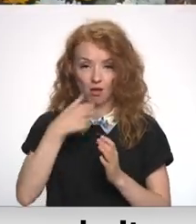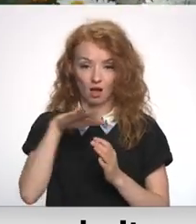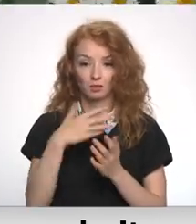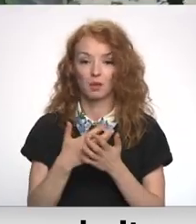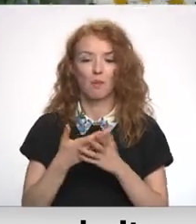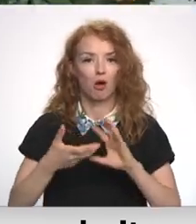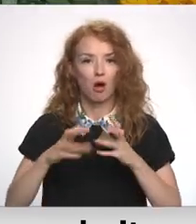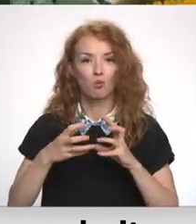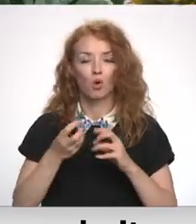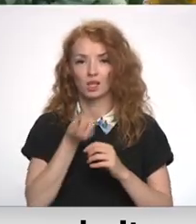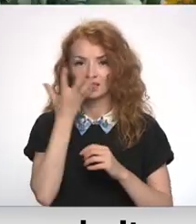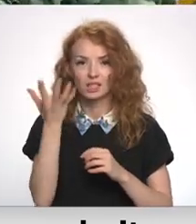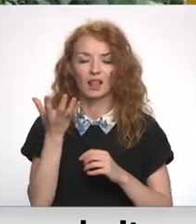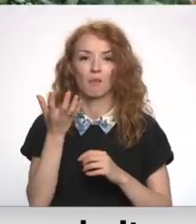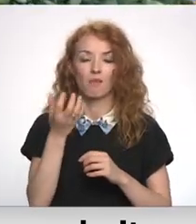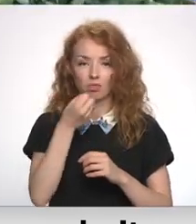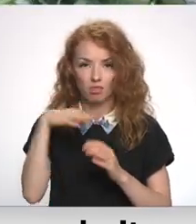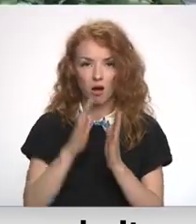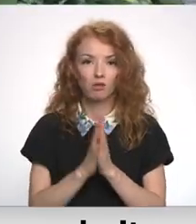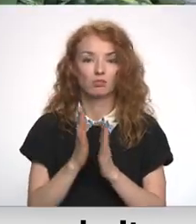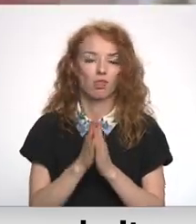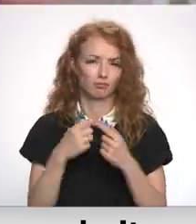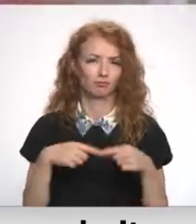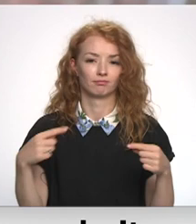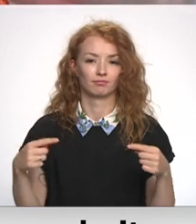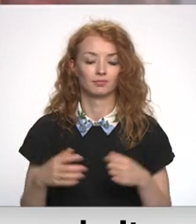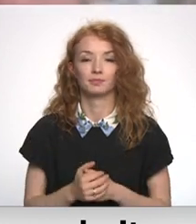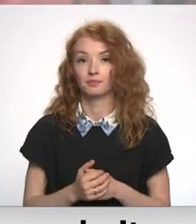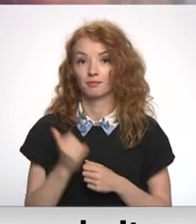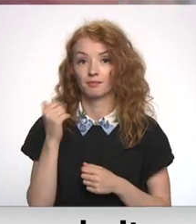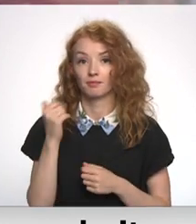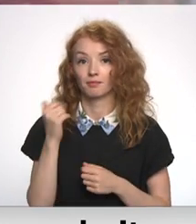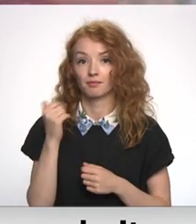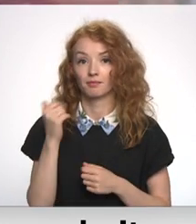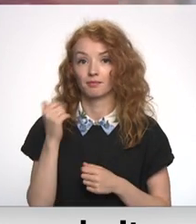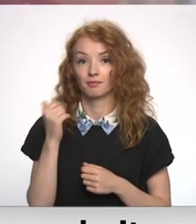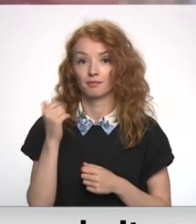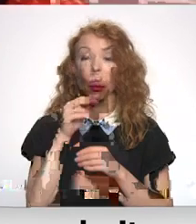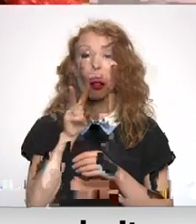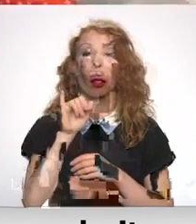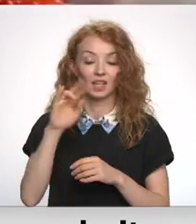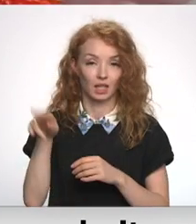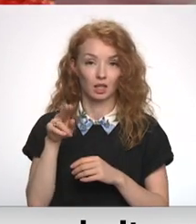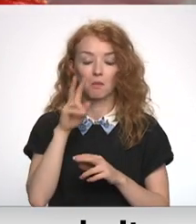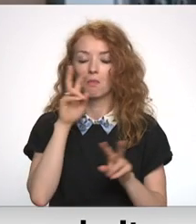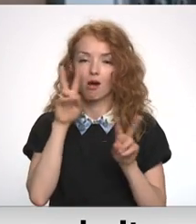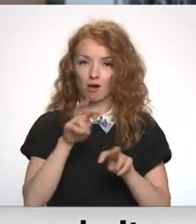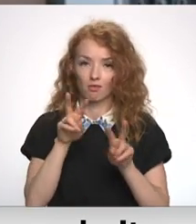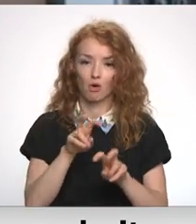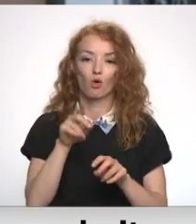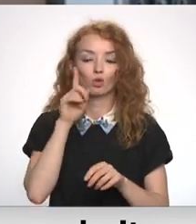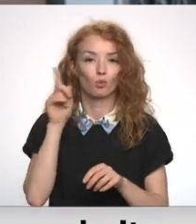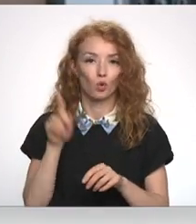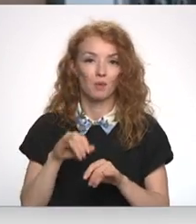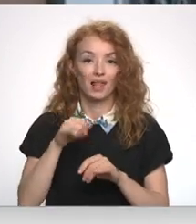piemēram āboliem, ziediem, dārziņiem un tam līdzīgi. Iespēja. Valsts saņem dienests pārbauda. Nu,